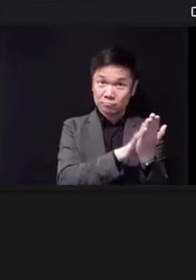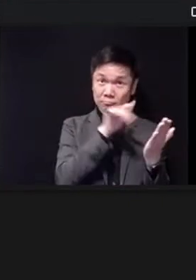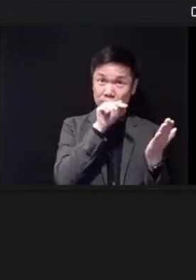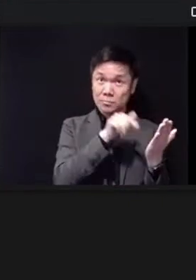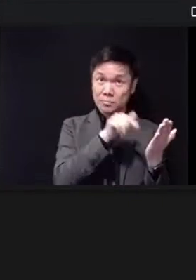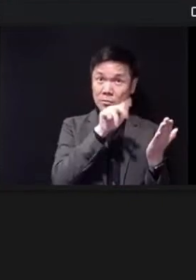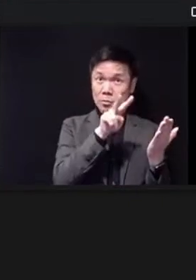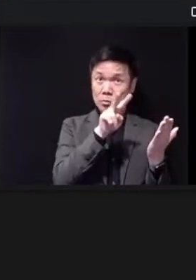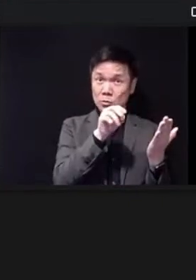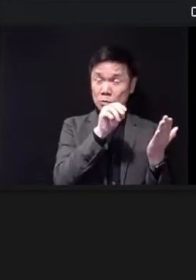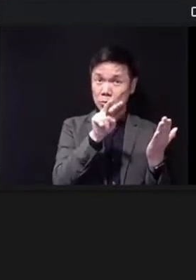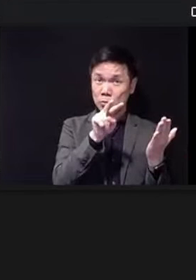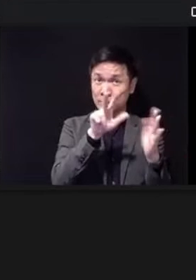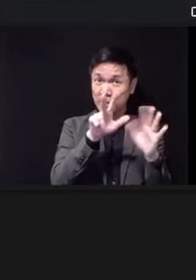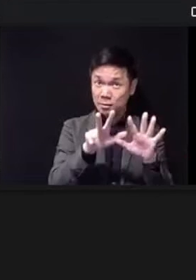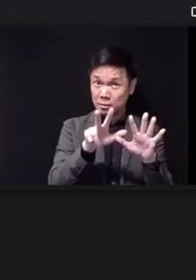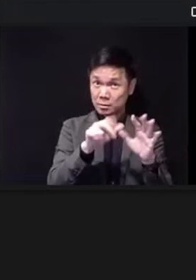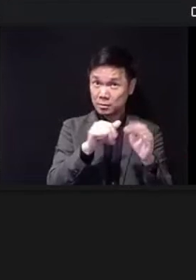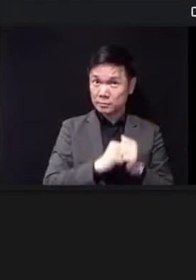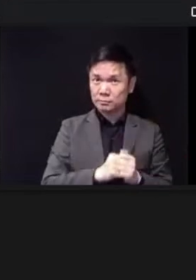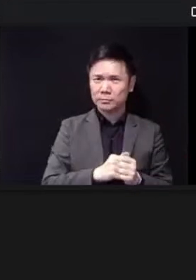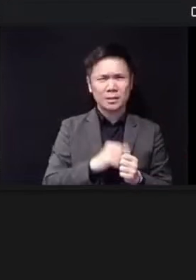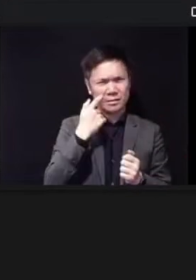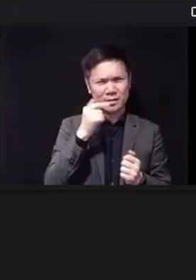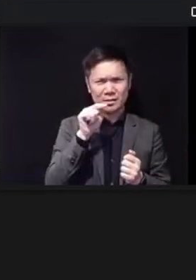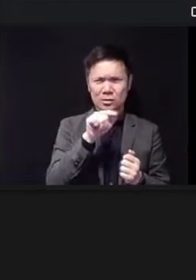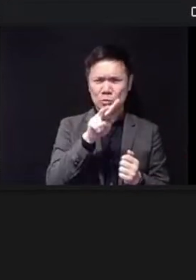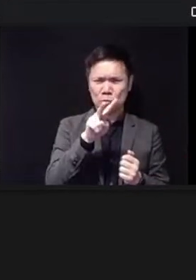подготовки будущей конференции.